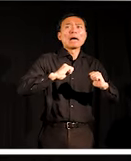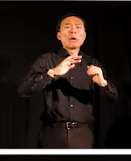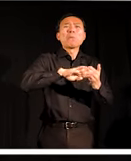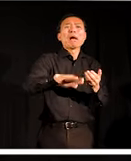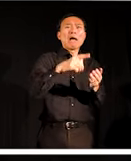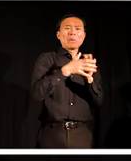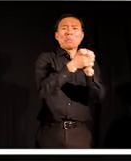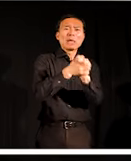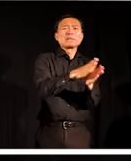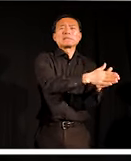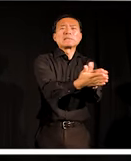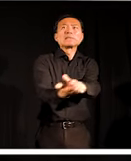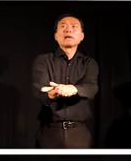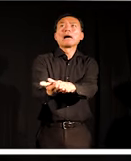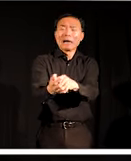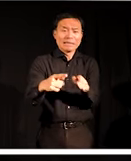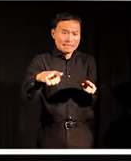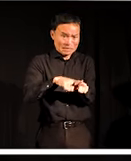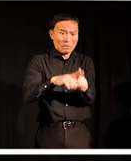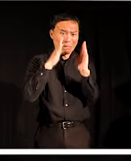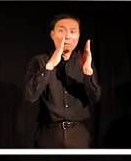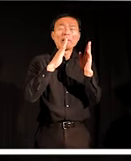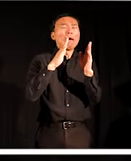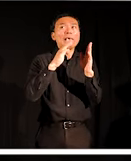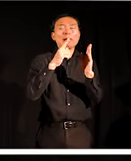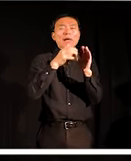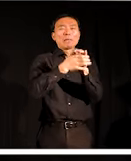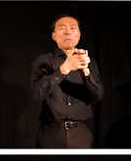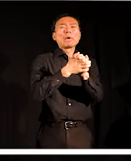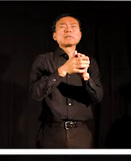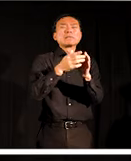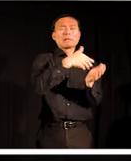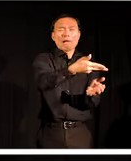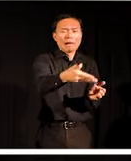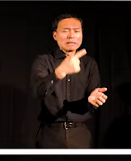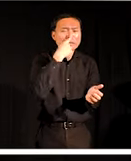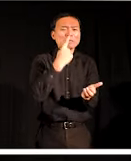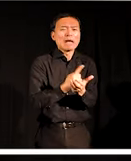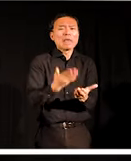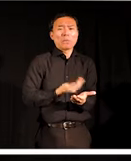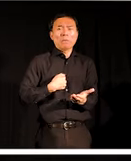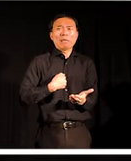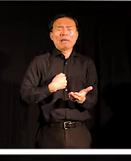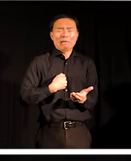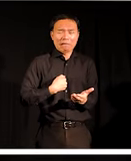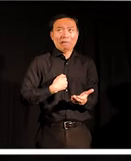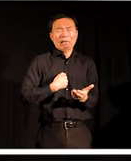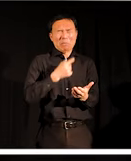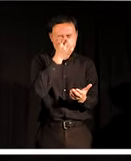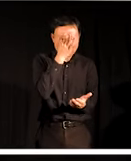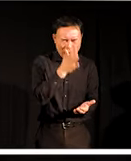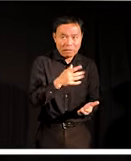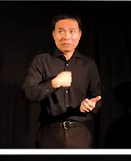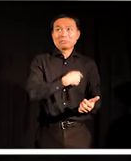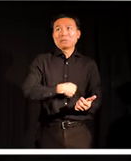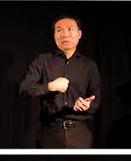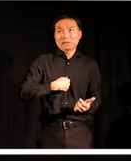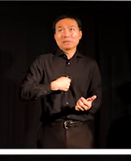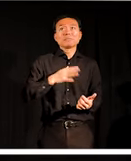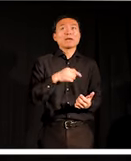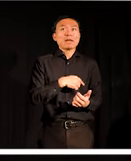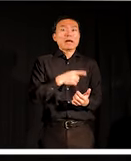も一緒よと誓い合った学友に申し訳ないという思いを抱くようになったんですそれから亡くなった学友の親子さんたち